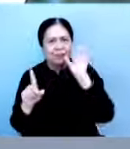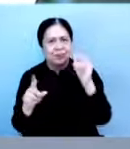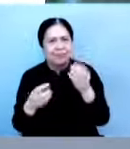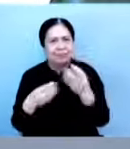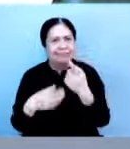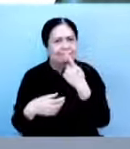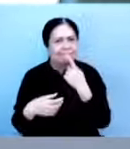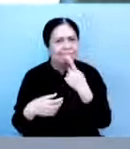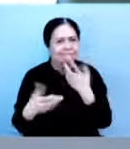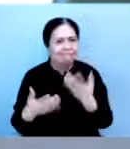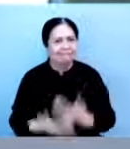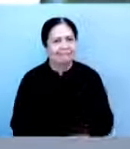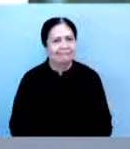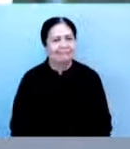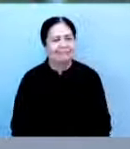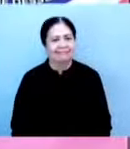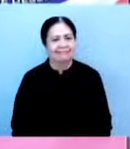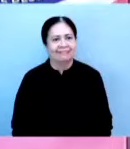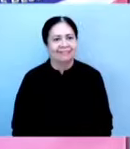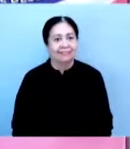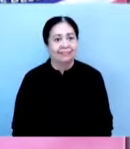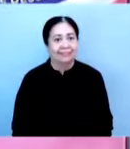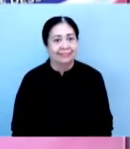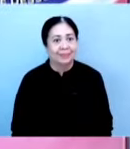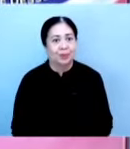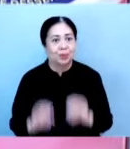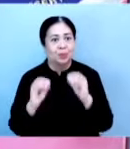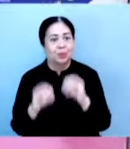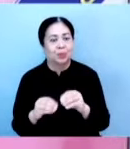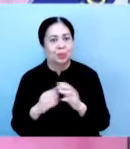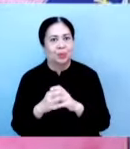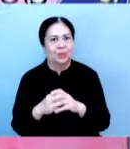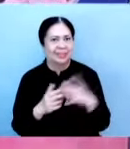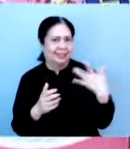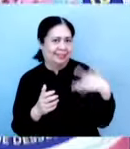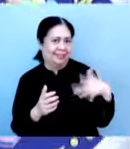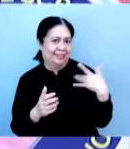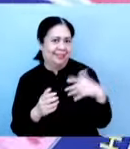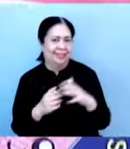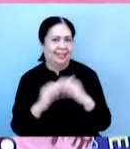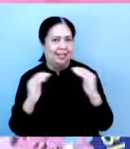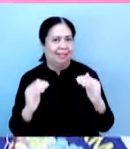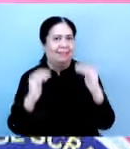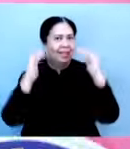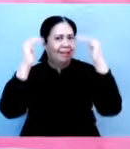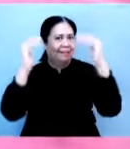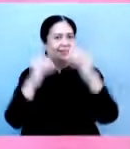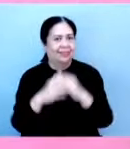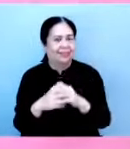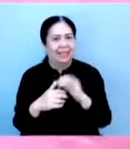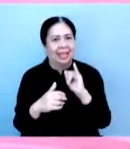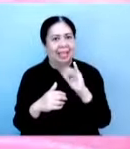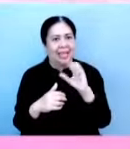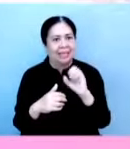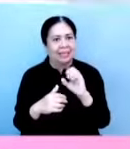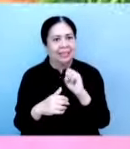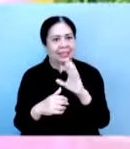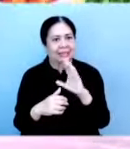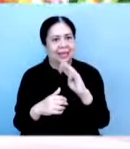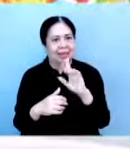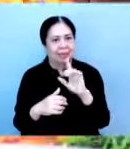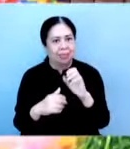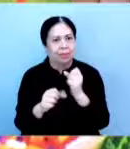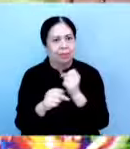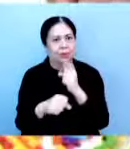it um nilagyan po namin siya ng twist so so parang level up siya na ice scrumble na parang mixture na rin po siya ng